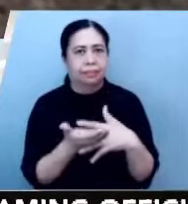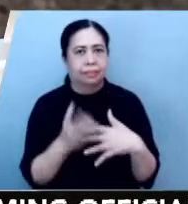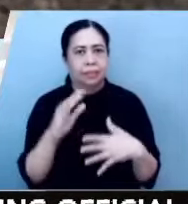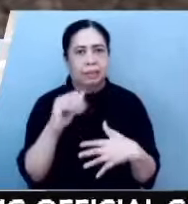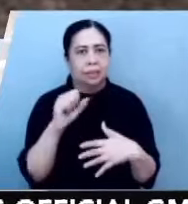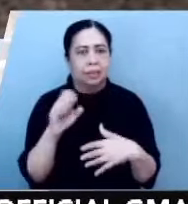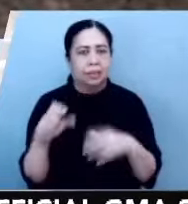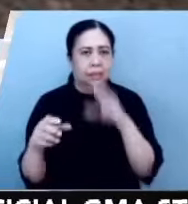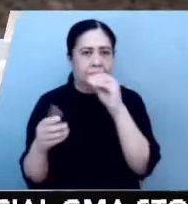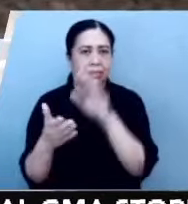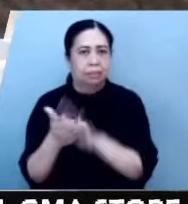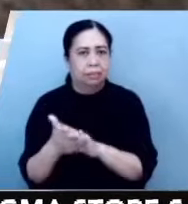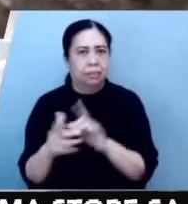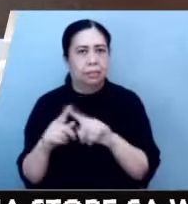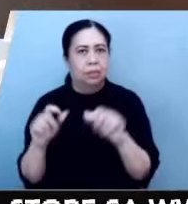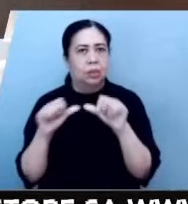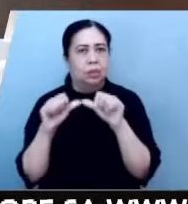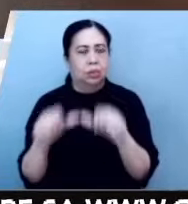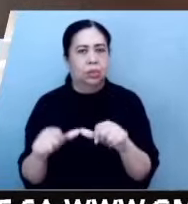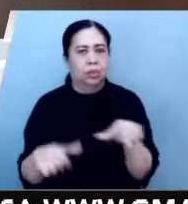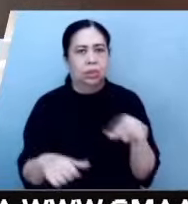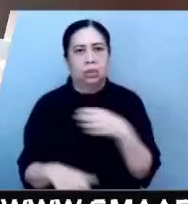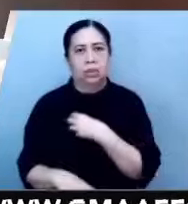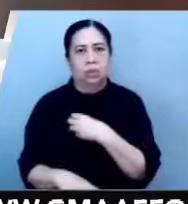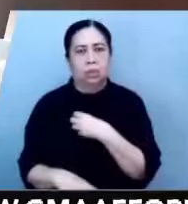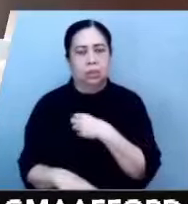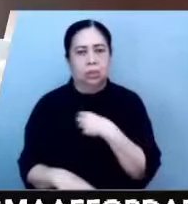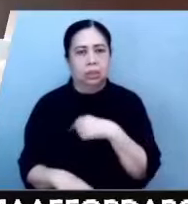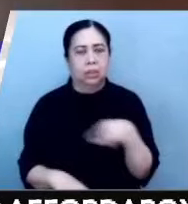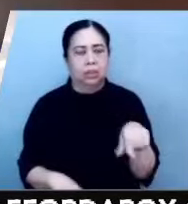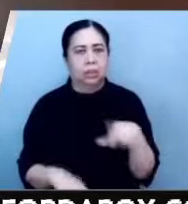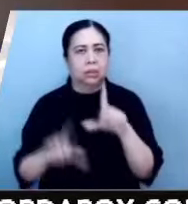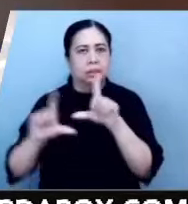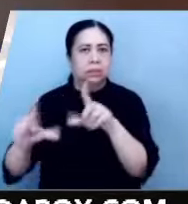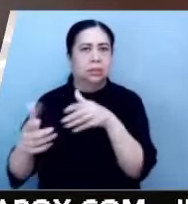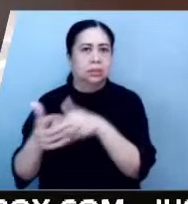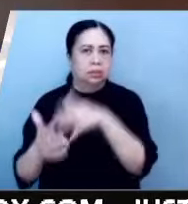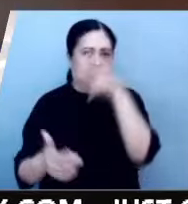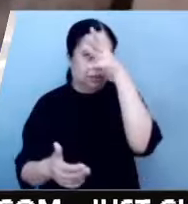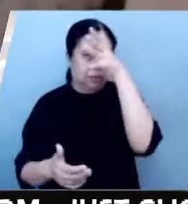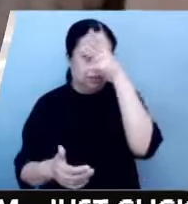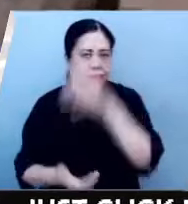pero itutuloy raw ng Mabolo Pulis ang reklamong parricide laban sa suspect.